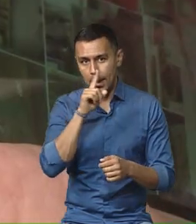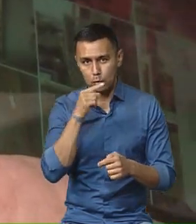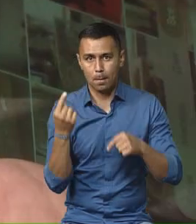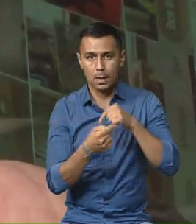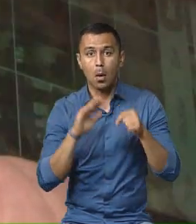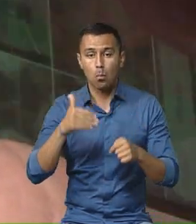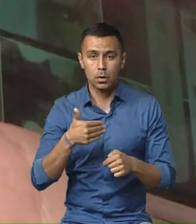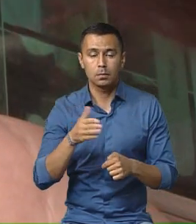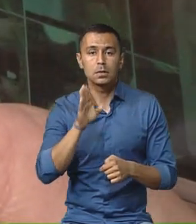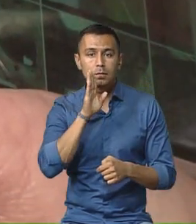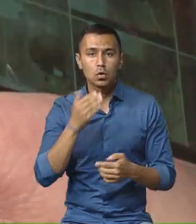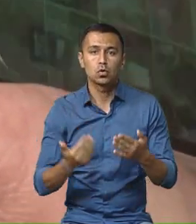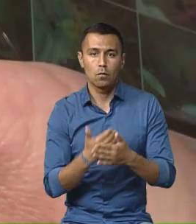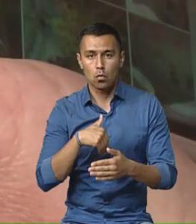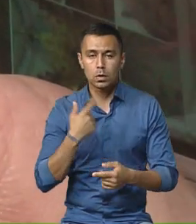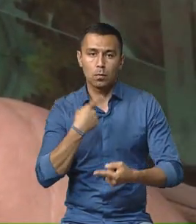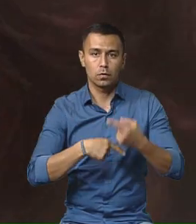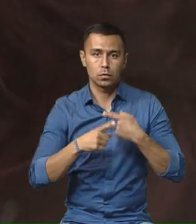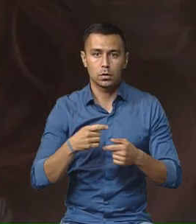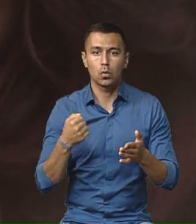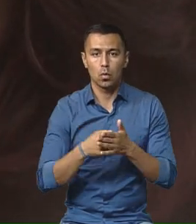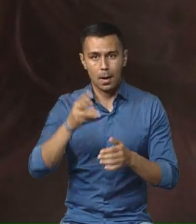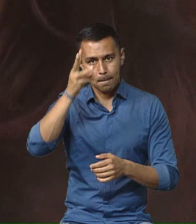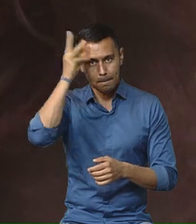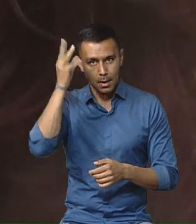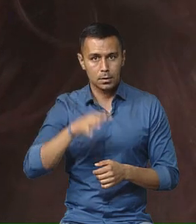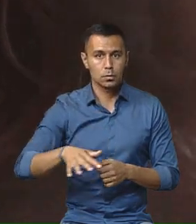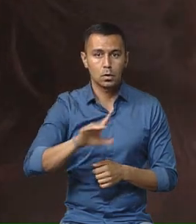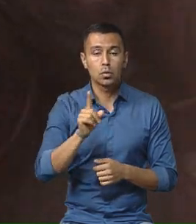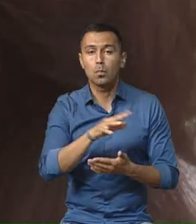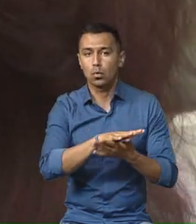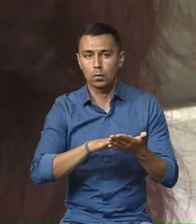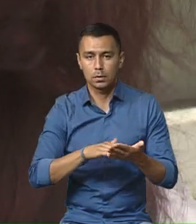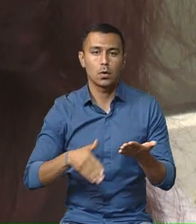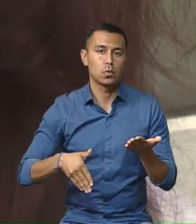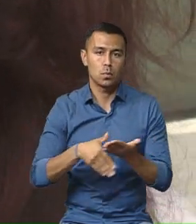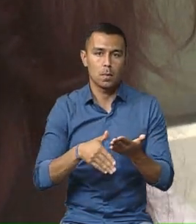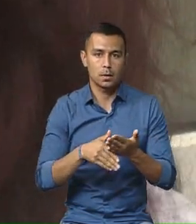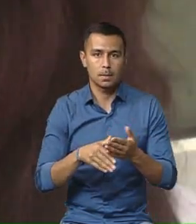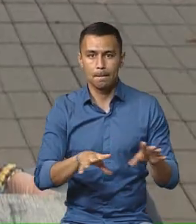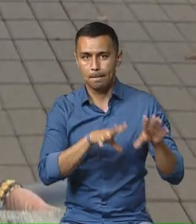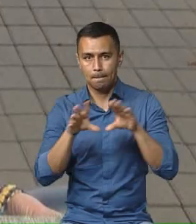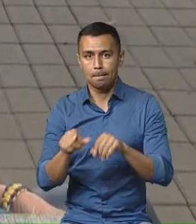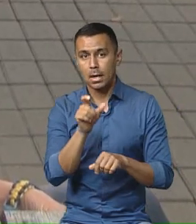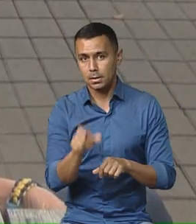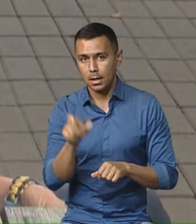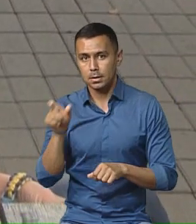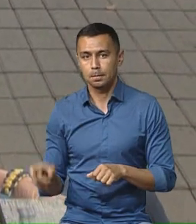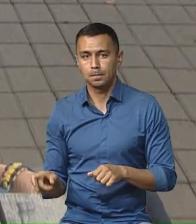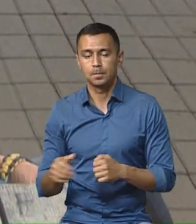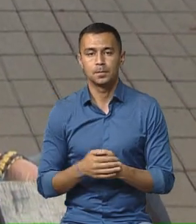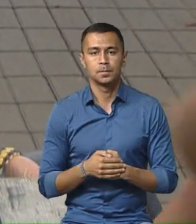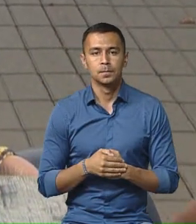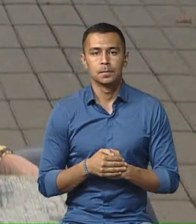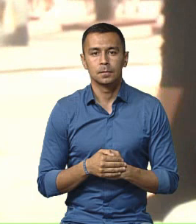А потім харків'янка знову збирається повернутися до Хмельницького, аби продовжити допомагати переселенцям. Олена Коновалова,